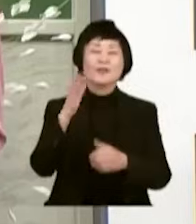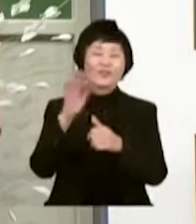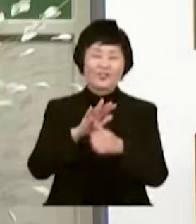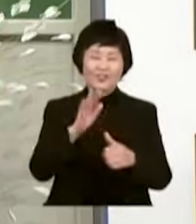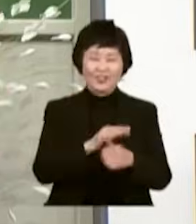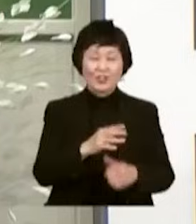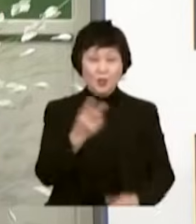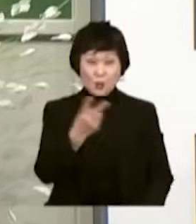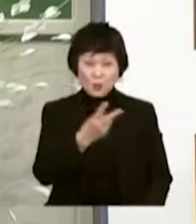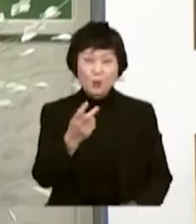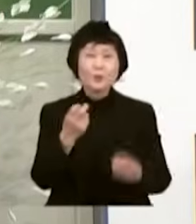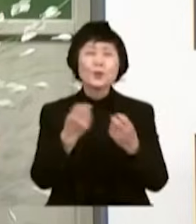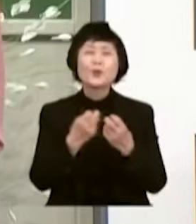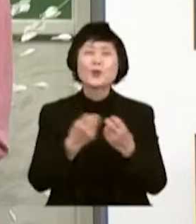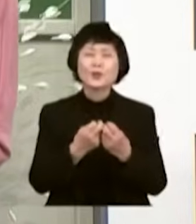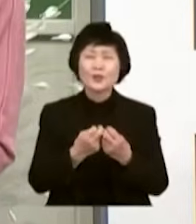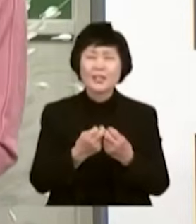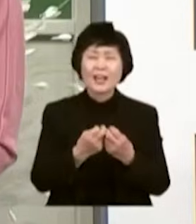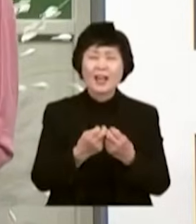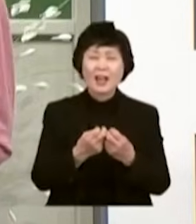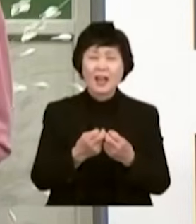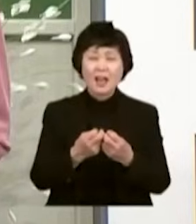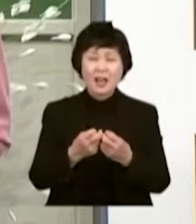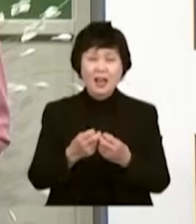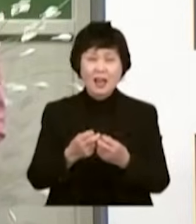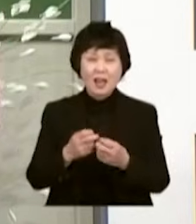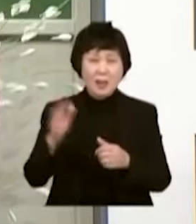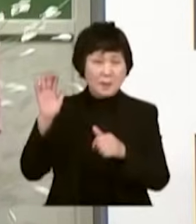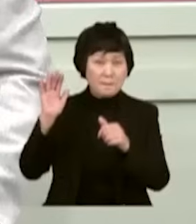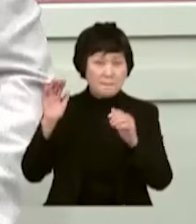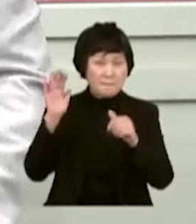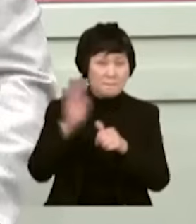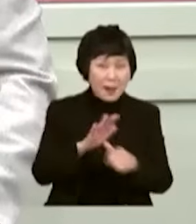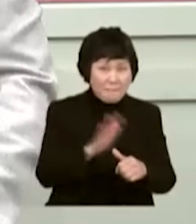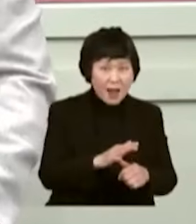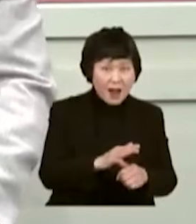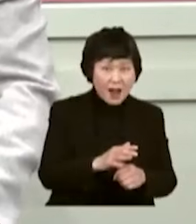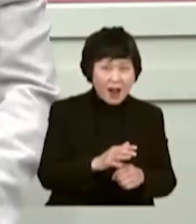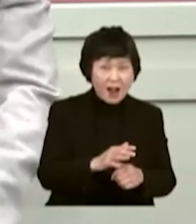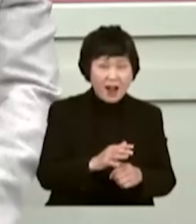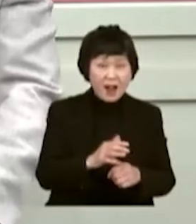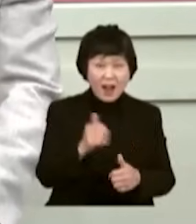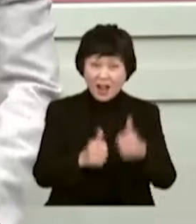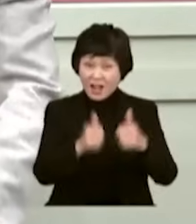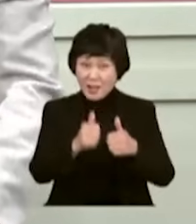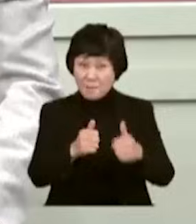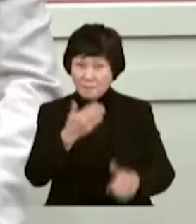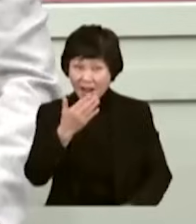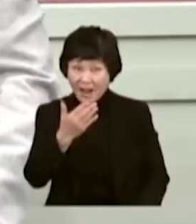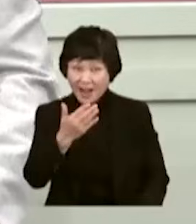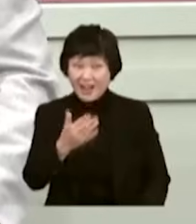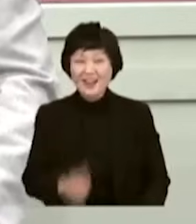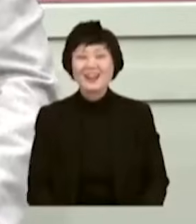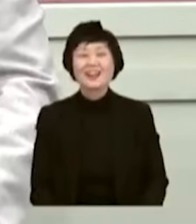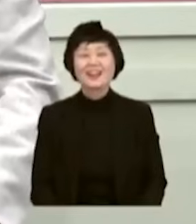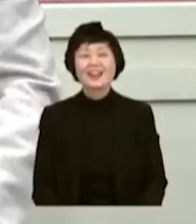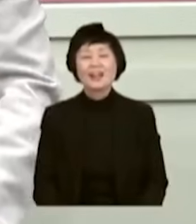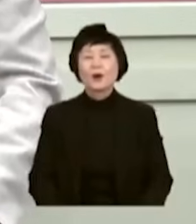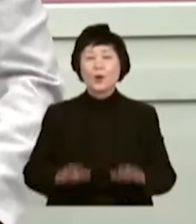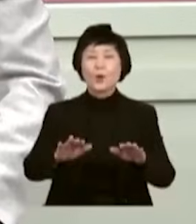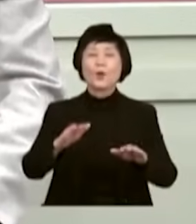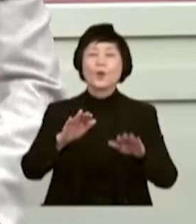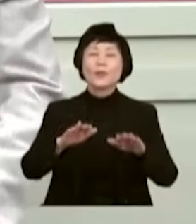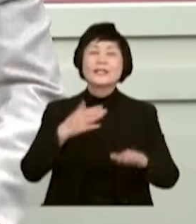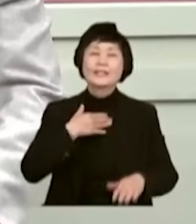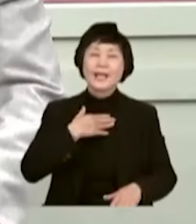저기 친구, 두 분이 어떻게 친구 따라간다. 떨어지는 걸로 누가 이기나 내기하신 거예요? 아 근데 오늘 조용구가 이